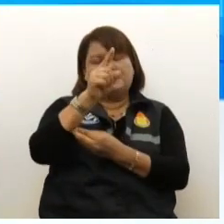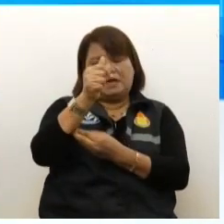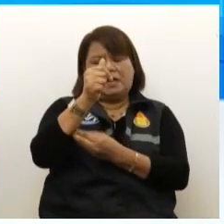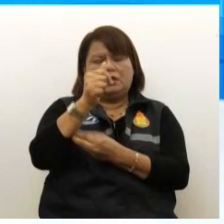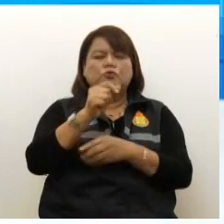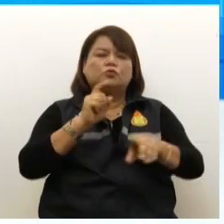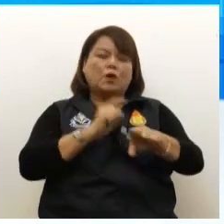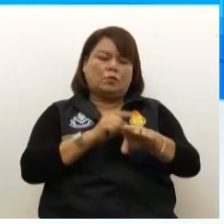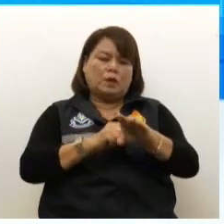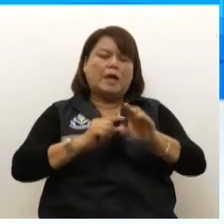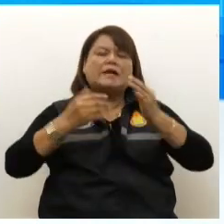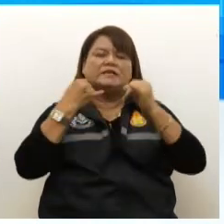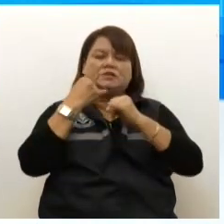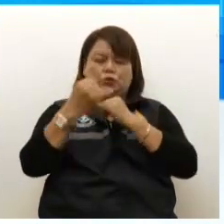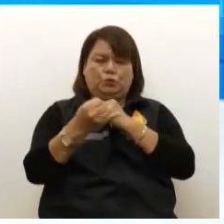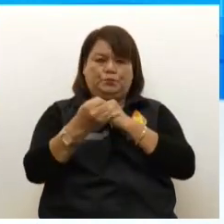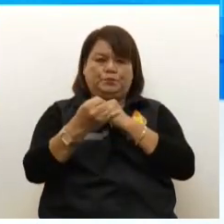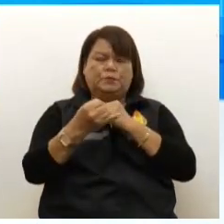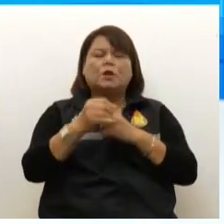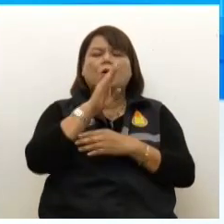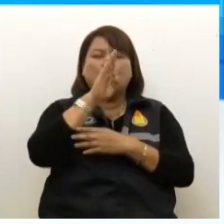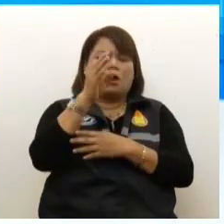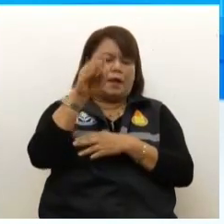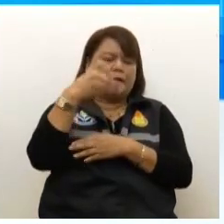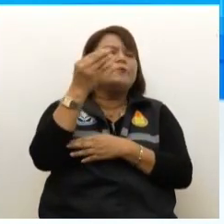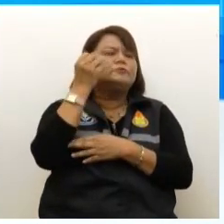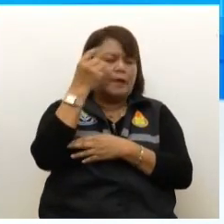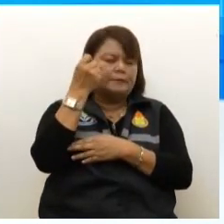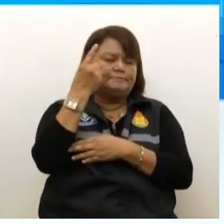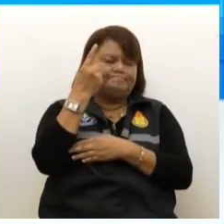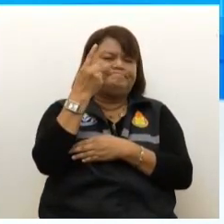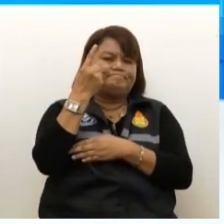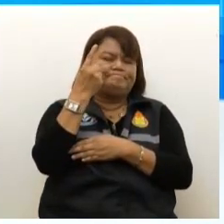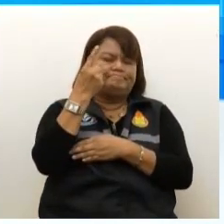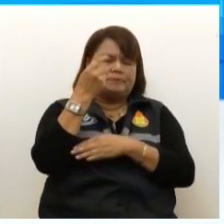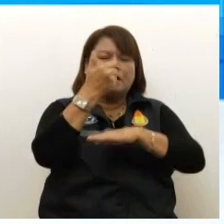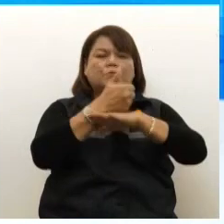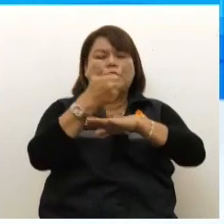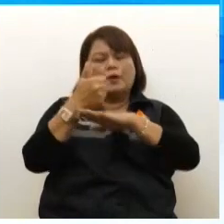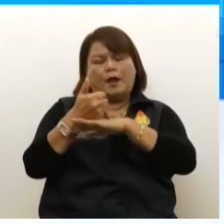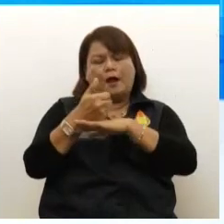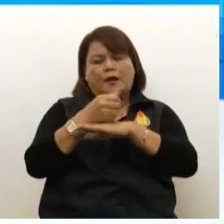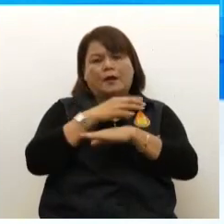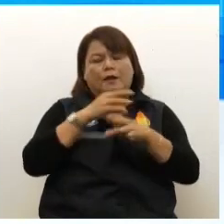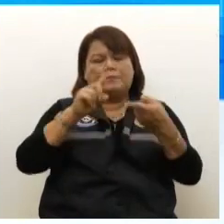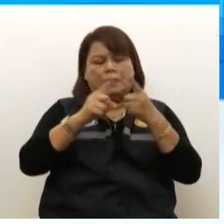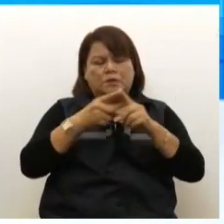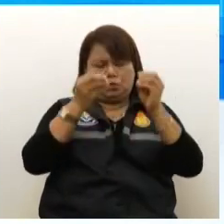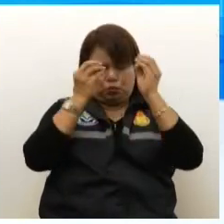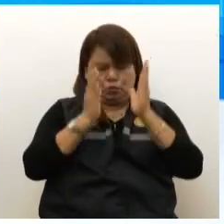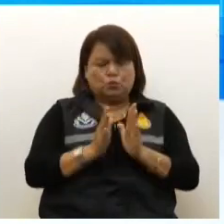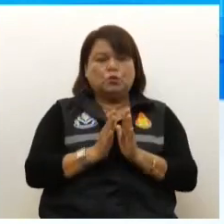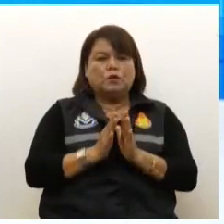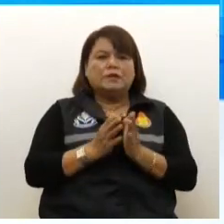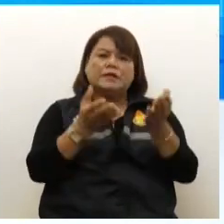าจะสิ้นสุดในรอบนั้นๆก็ขอสื่อสารทำความเข้าใจกับท่านผู้บริหารแล้วก็เพื่อนครูในการที่จะ